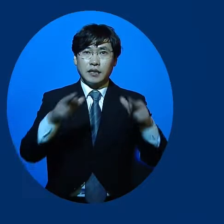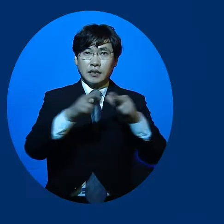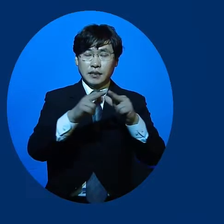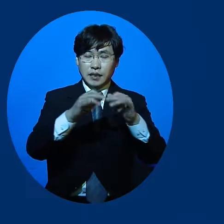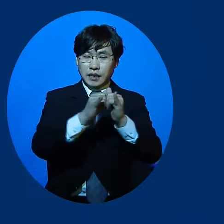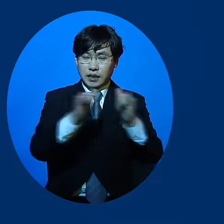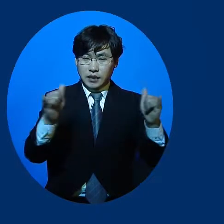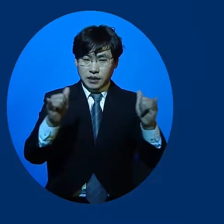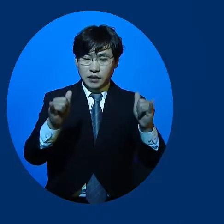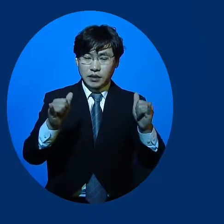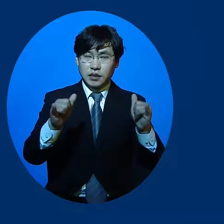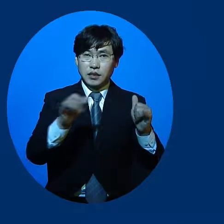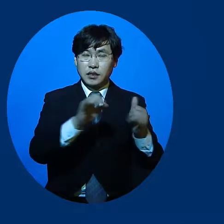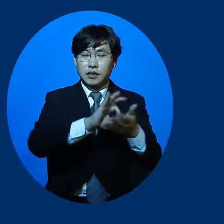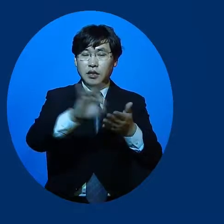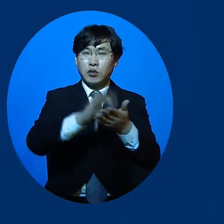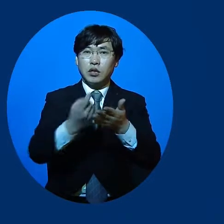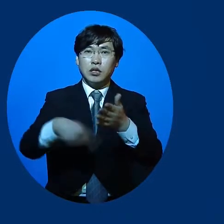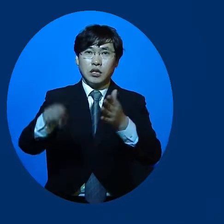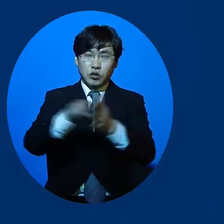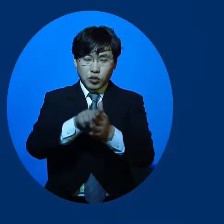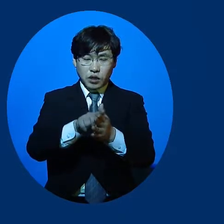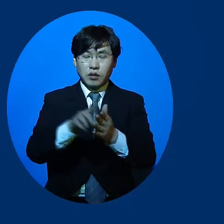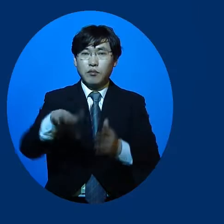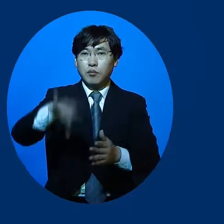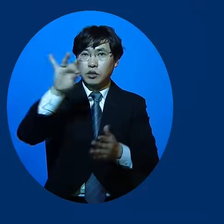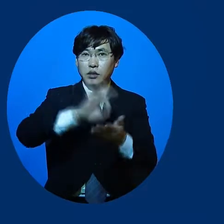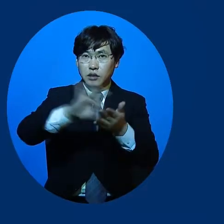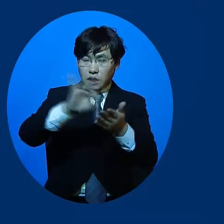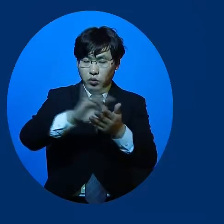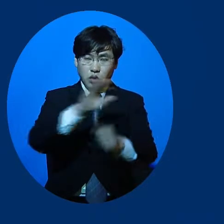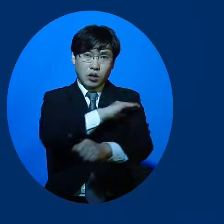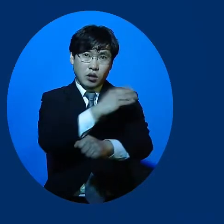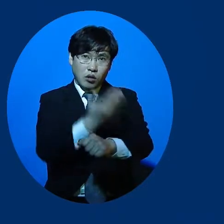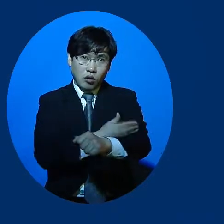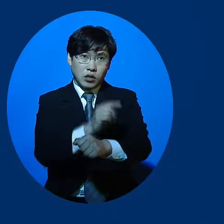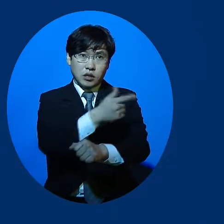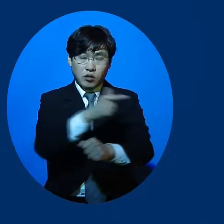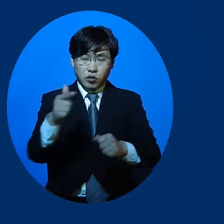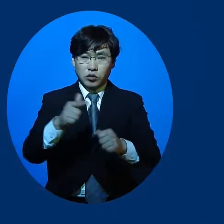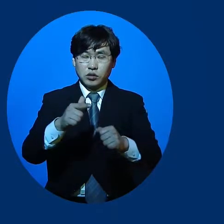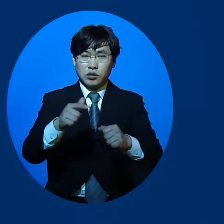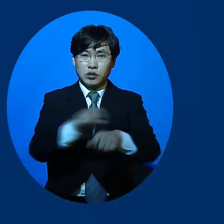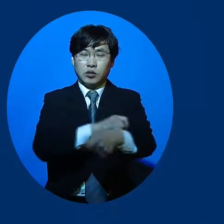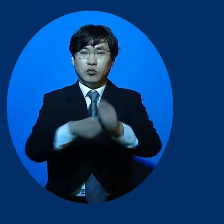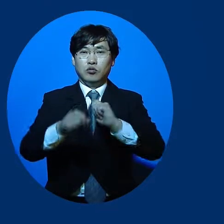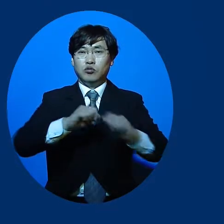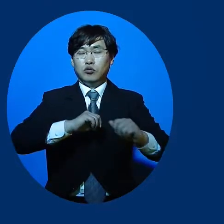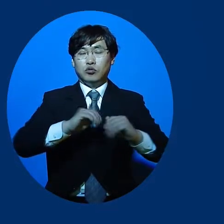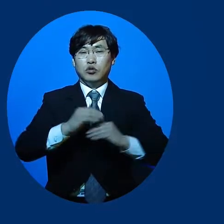공간 지정 및 장애인 우선 시설 사용 및 대관 등을 적극적으로 추진할 필요가 있습니다.